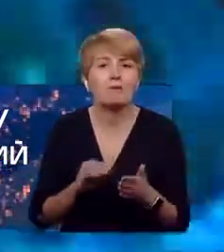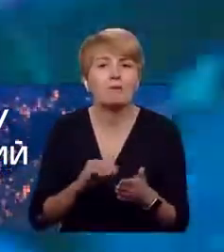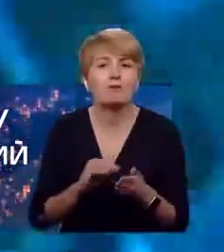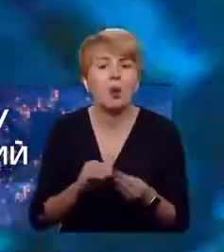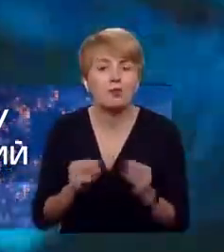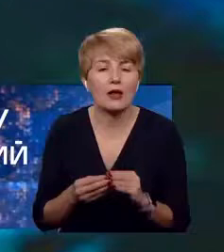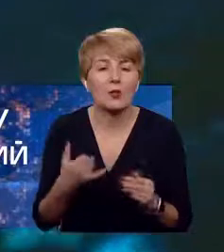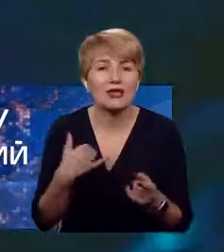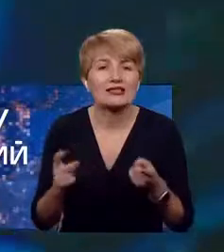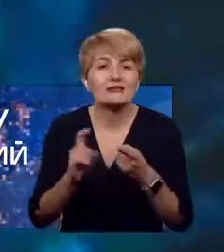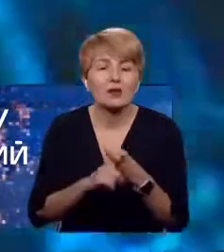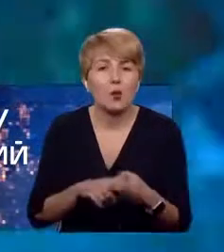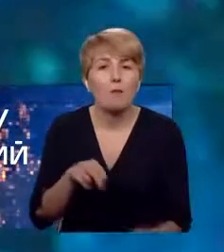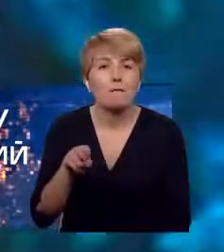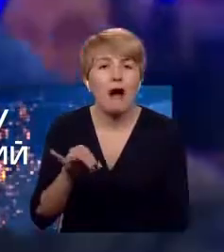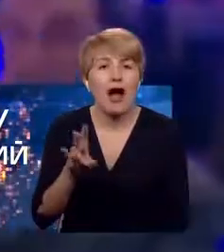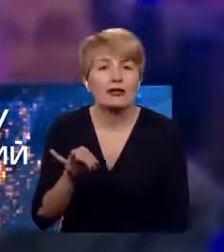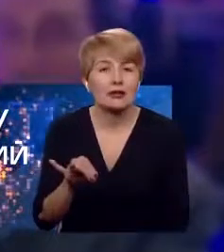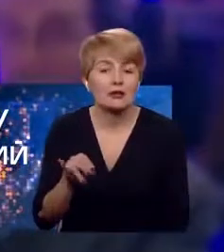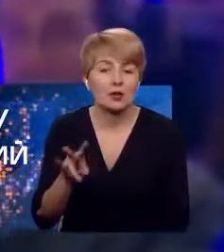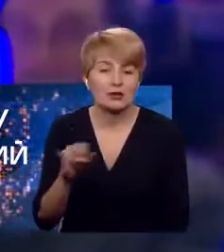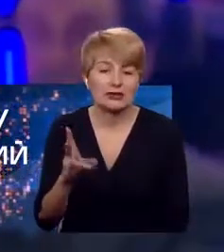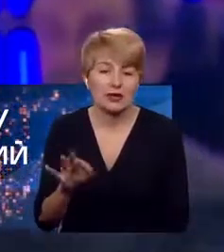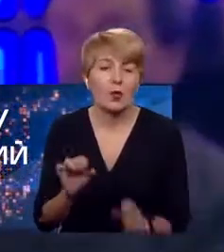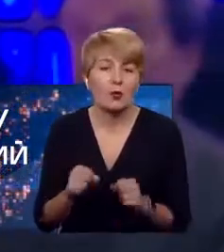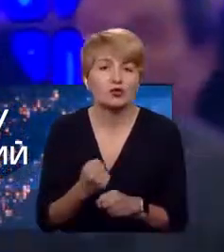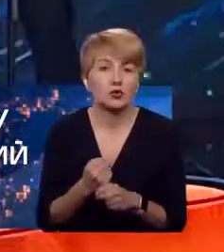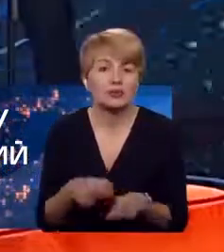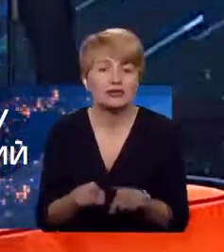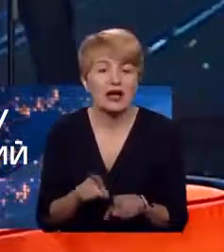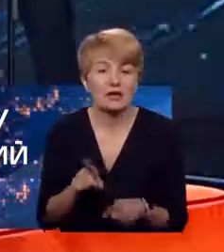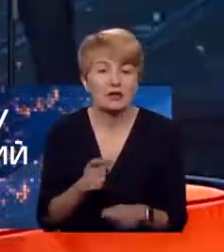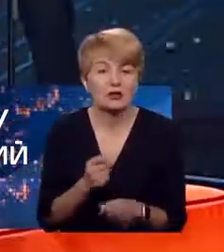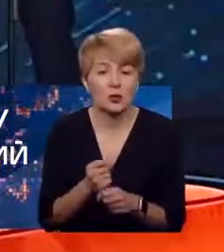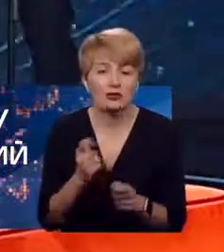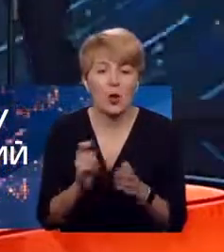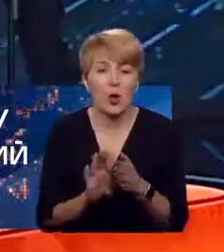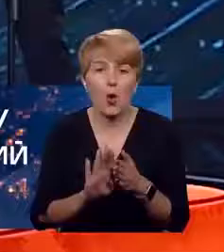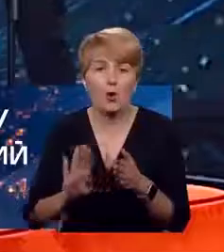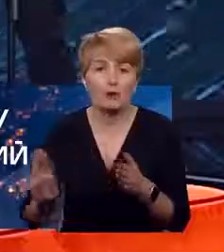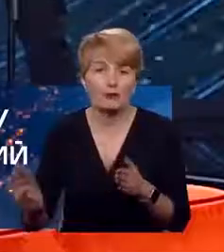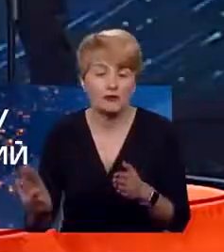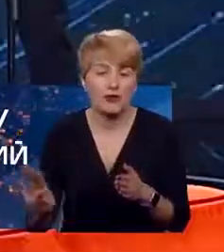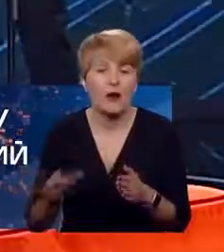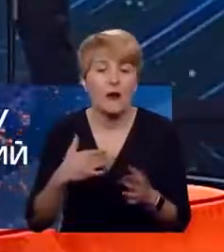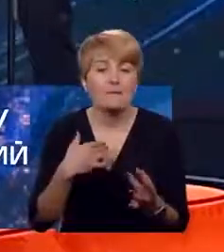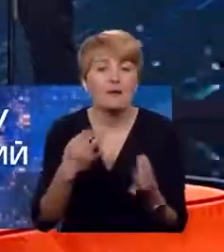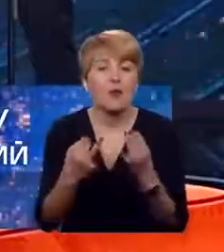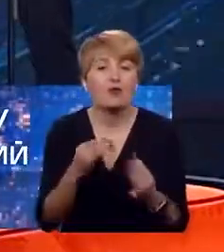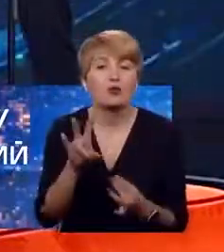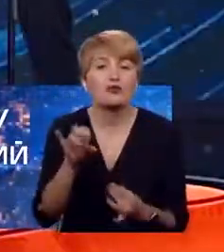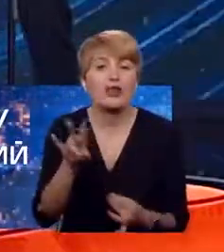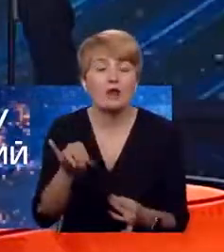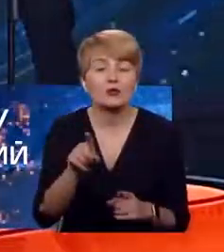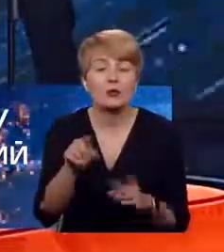У нас на зв'язку пані Луценко. Так. Можна зробити так. Ви зробите крок від мікрофона, ми поговоримо з нею, тому що